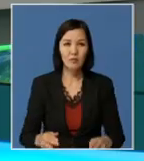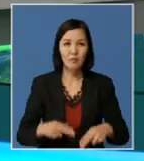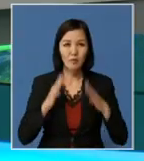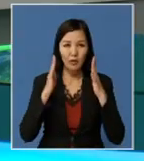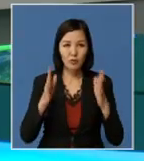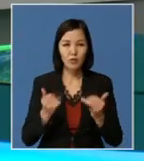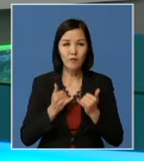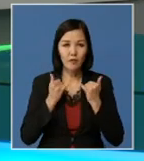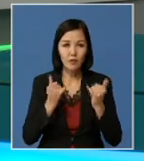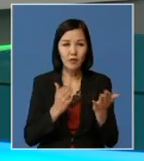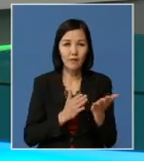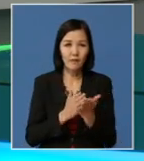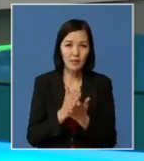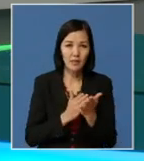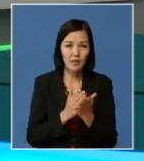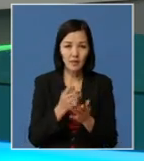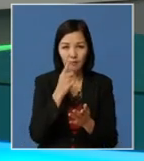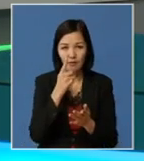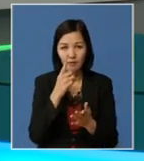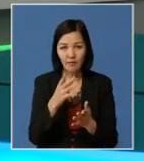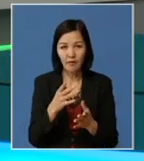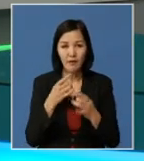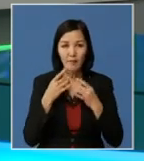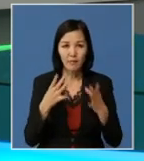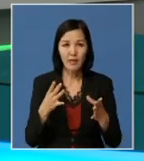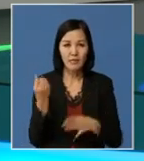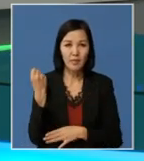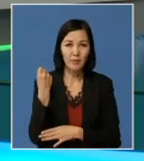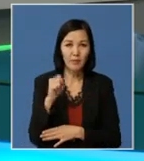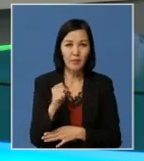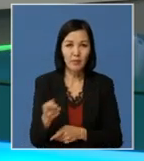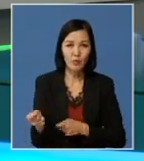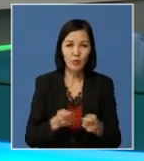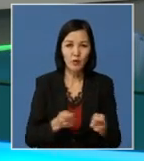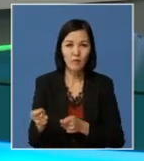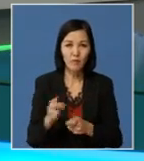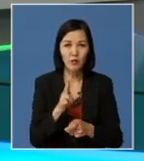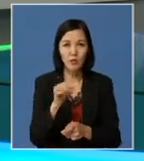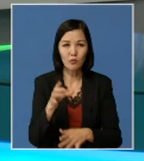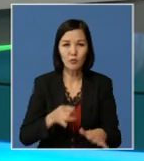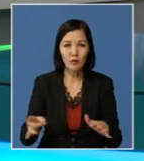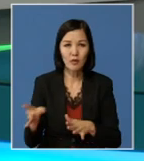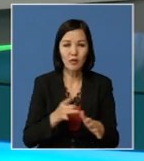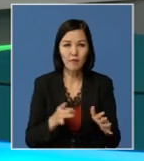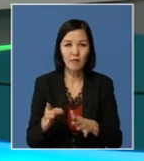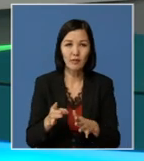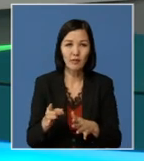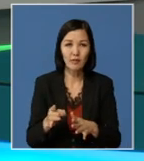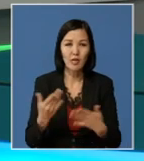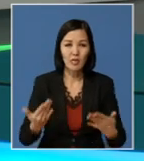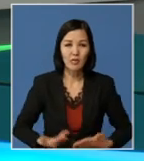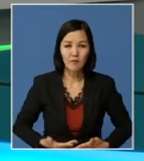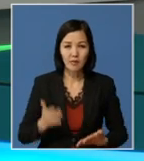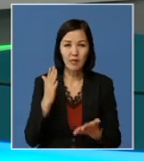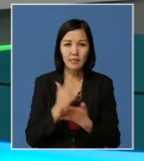Почет и уважение ветеранам. В преддверии великого праздника Дня Победы руководство Коксузского района чествует героев войны. В регионе в живых осталось